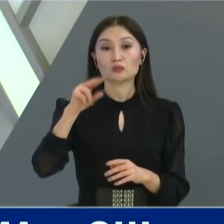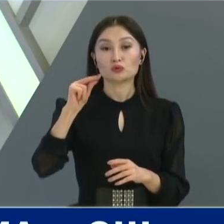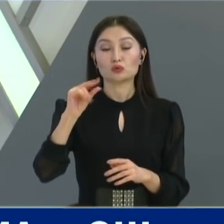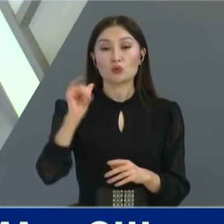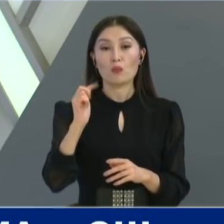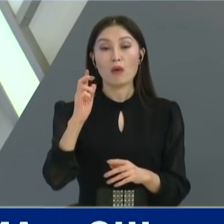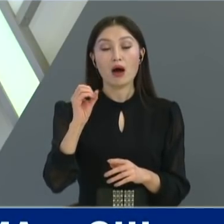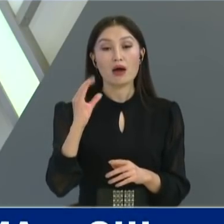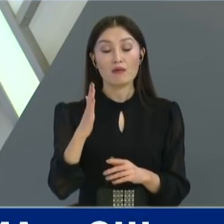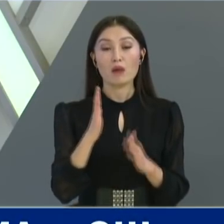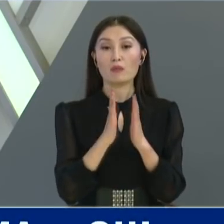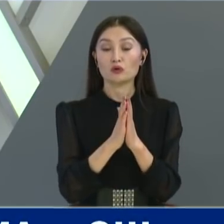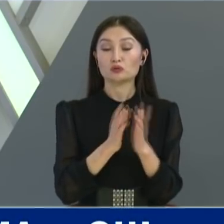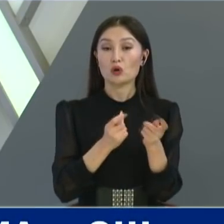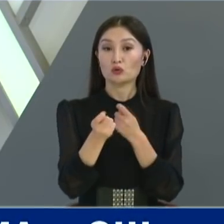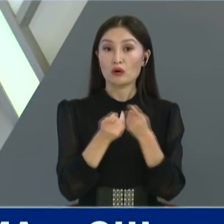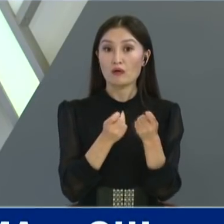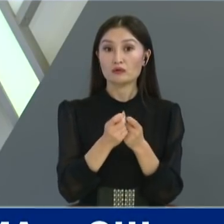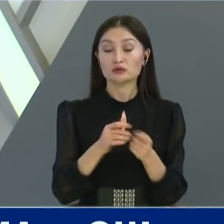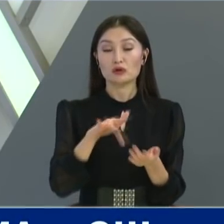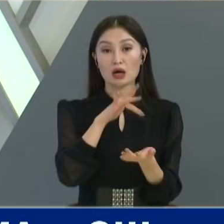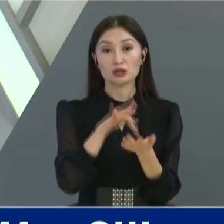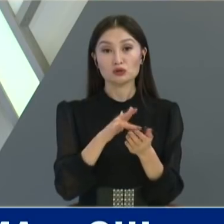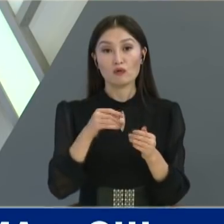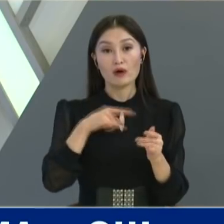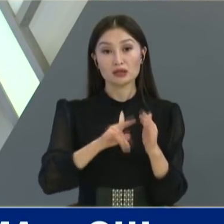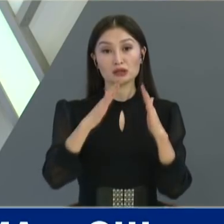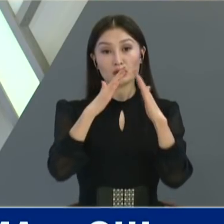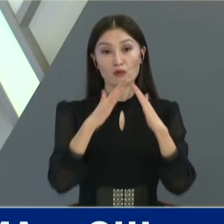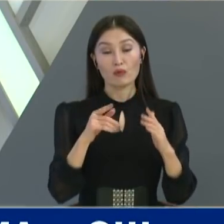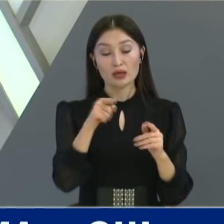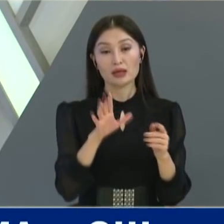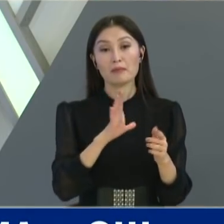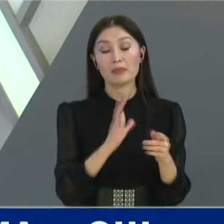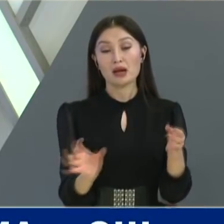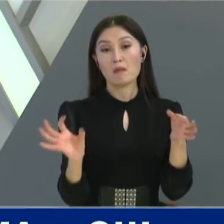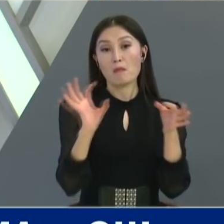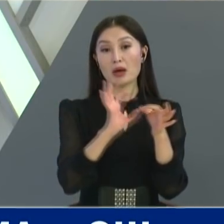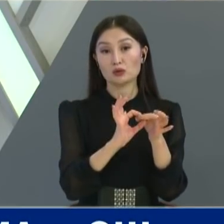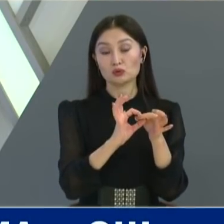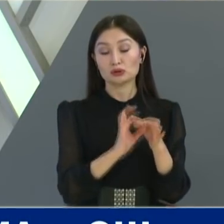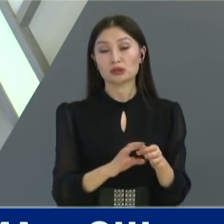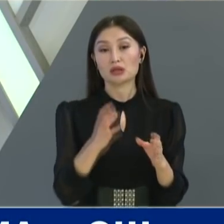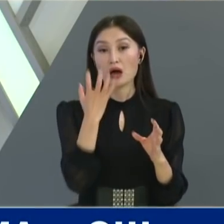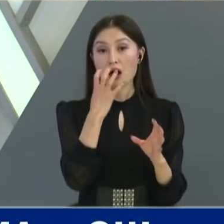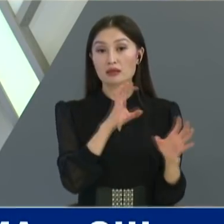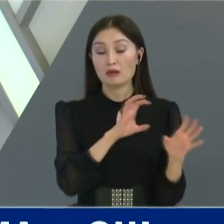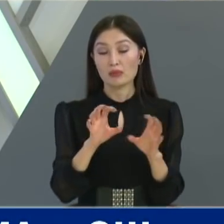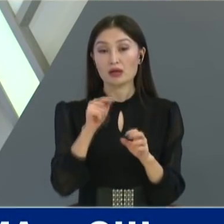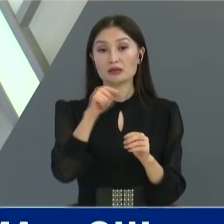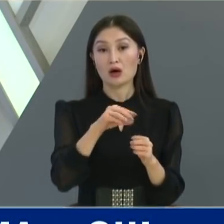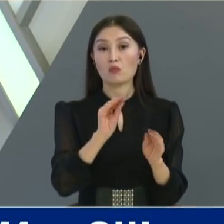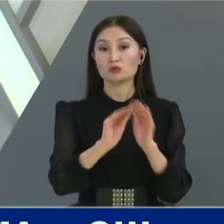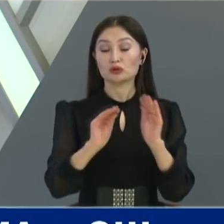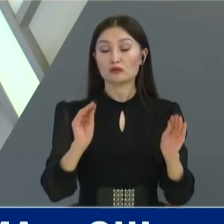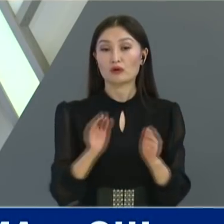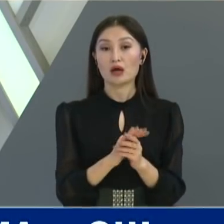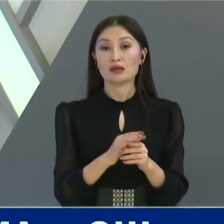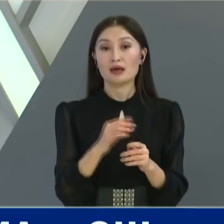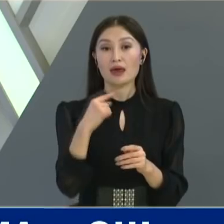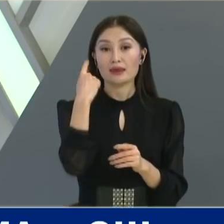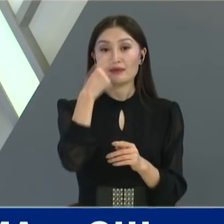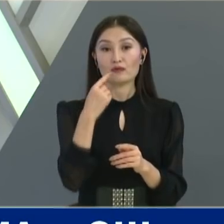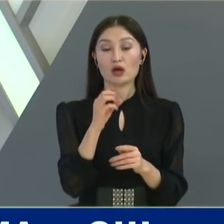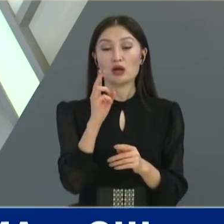по просьбе руководства областного и городского родильного дома, они были подключены к отоплению, так как там установлены модульные